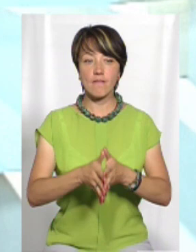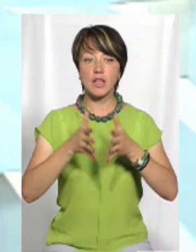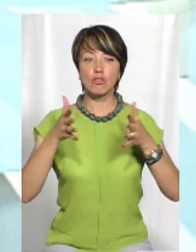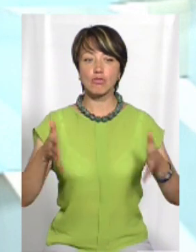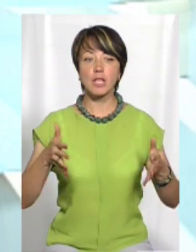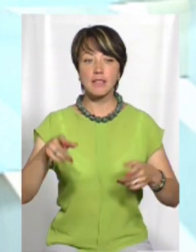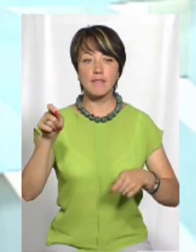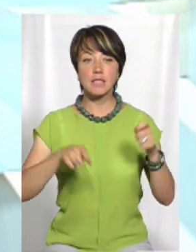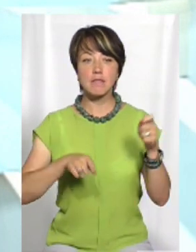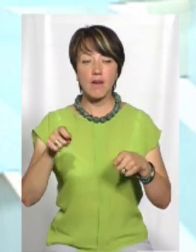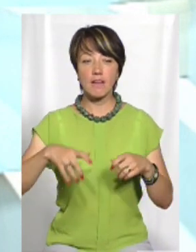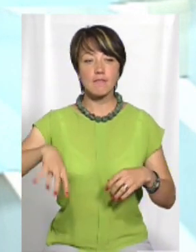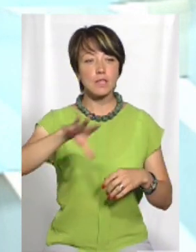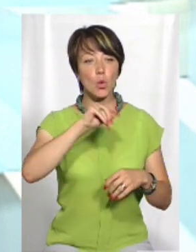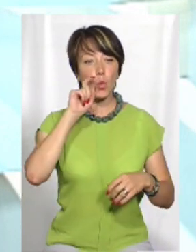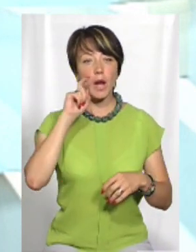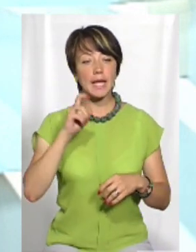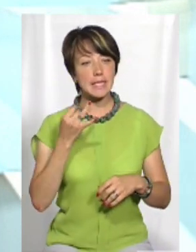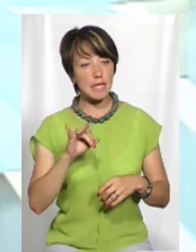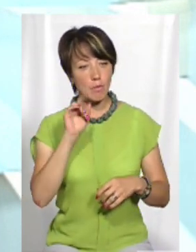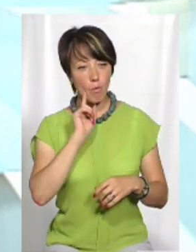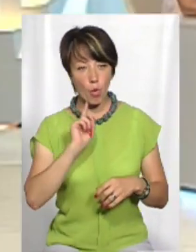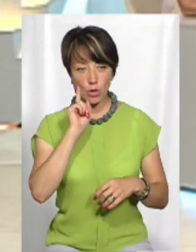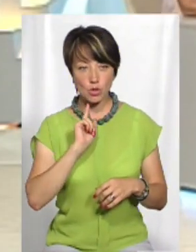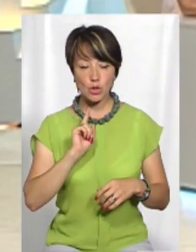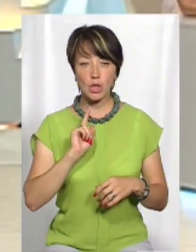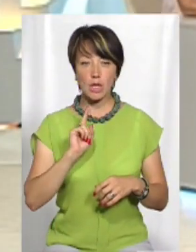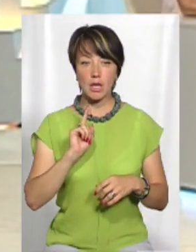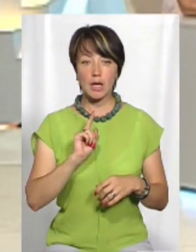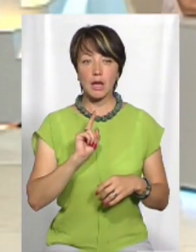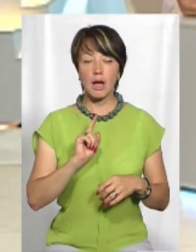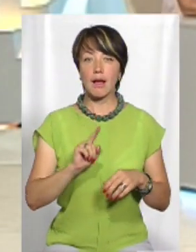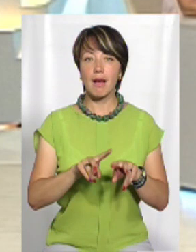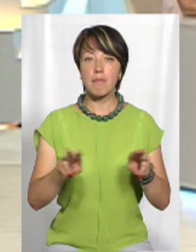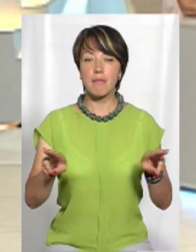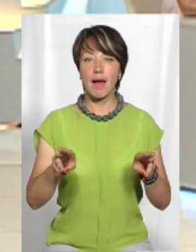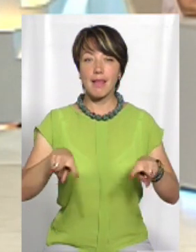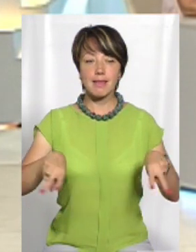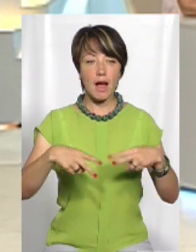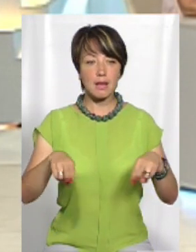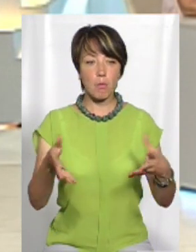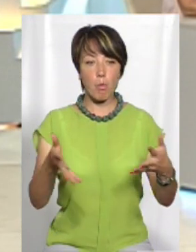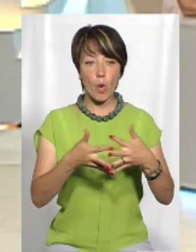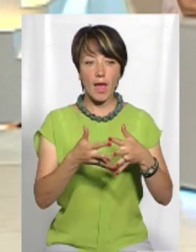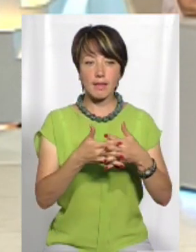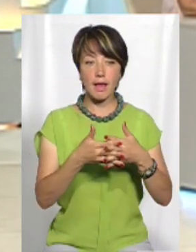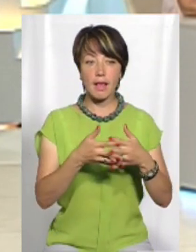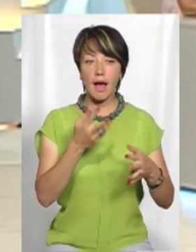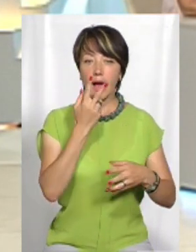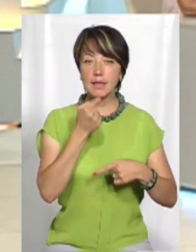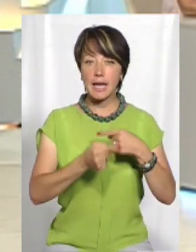величезний фестиваль, ну, всеукраїнський поки що, трайбл танцю такого, значить, це поєднання